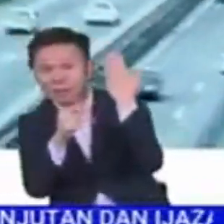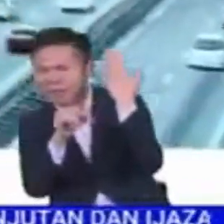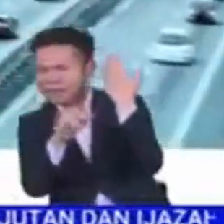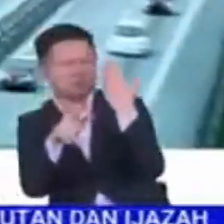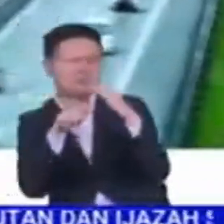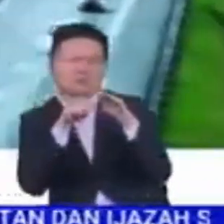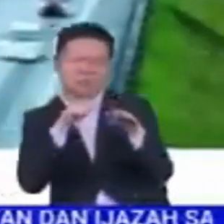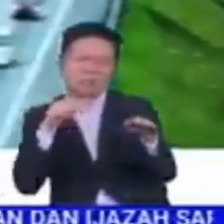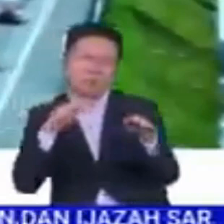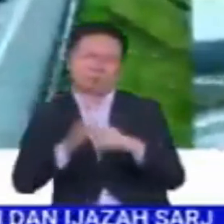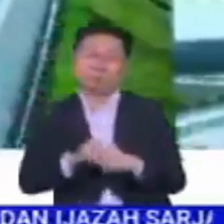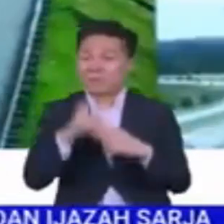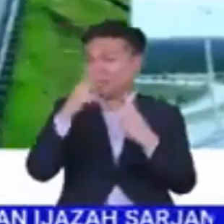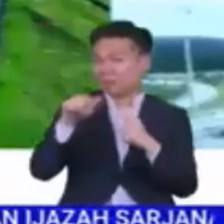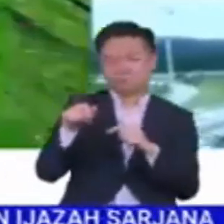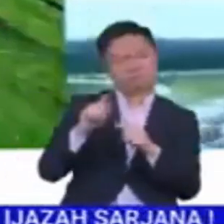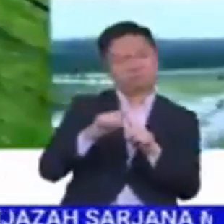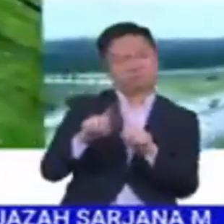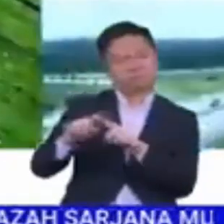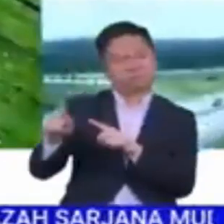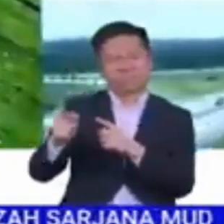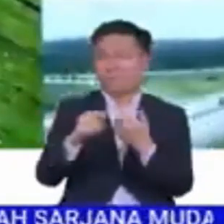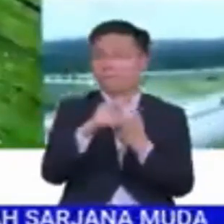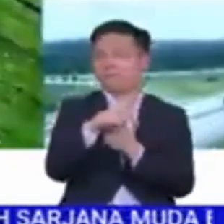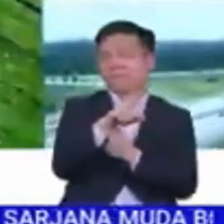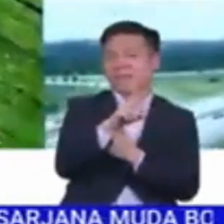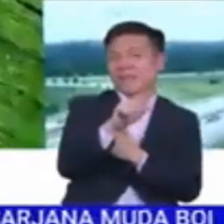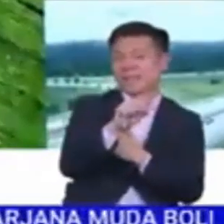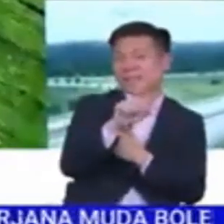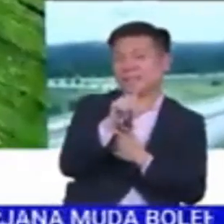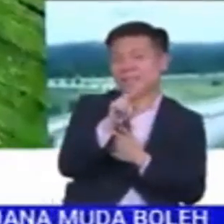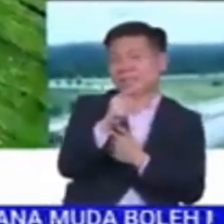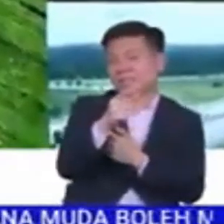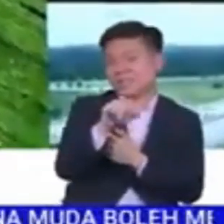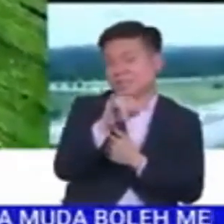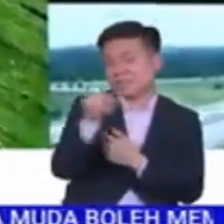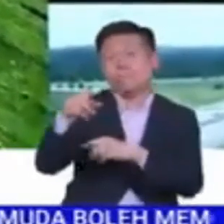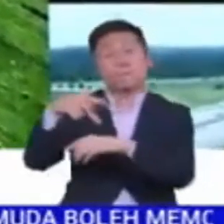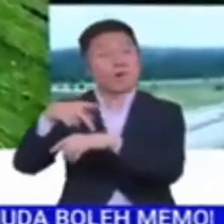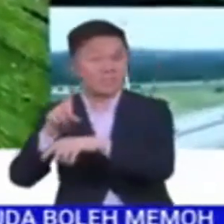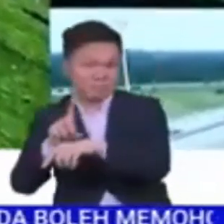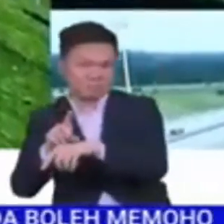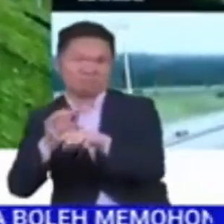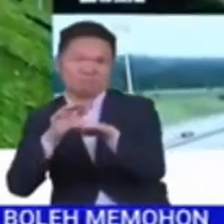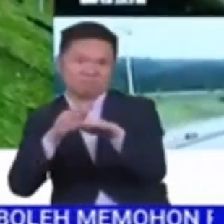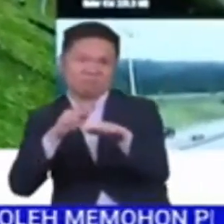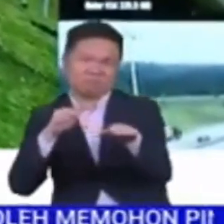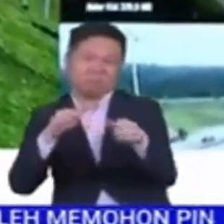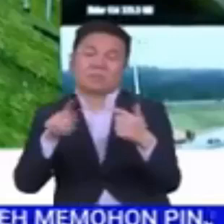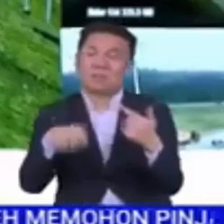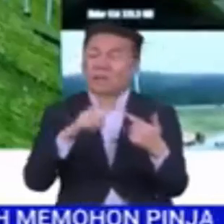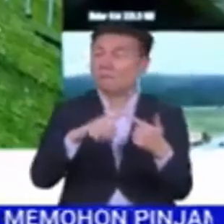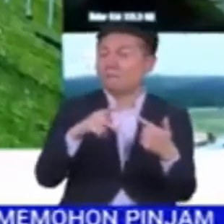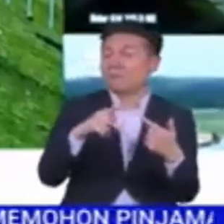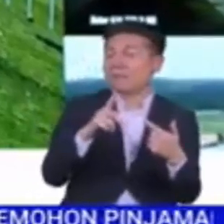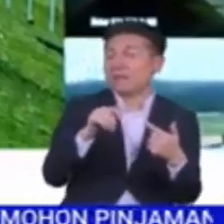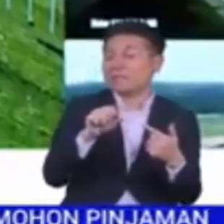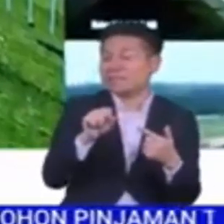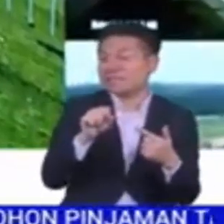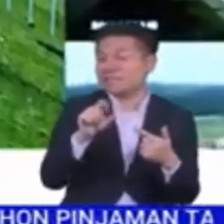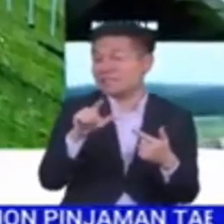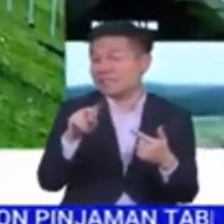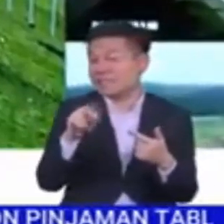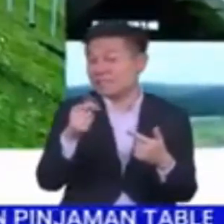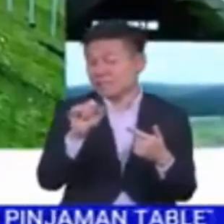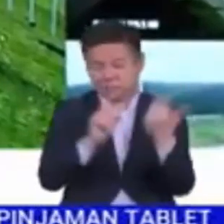lalu lintas perlahan 16 km Pedas Linggi ke Port Dickson Utara, perlahan 7 km hentian Pedas Linggi arah utara